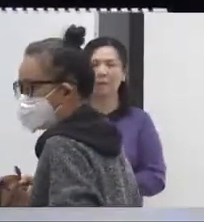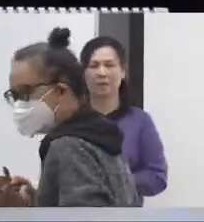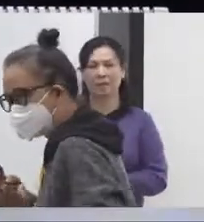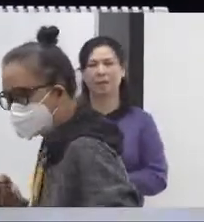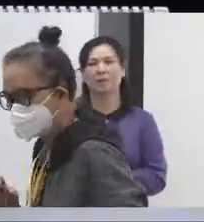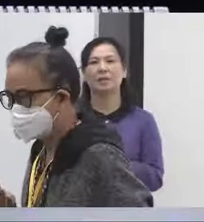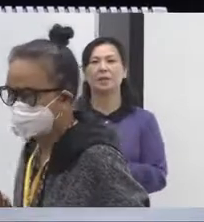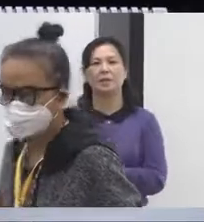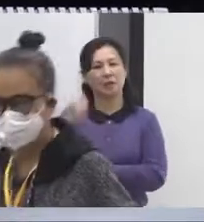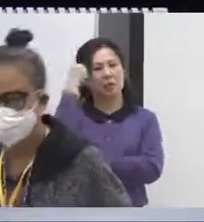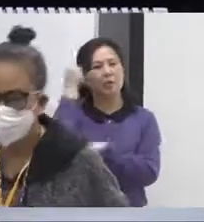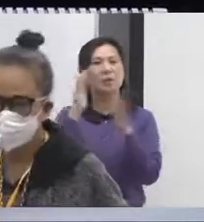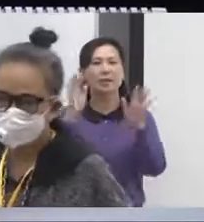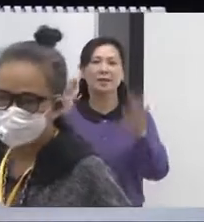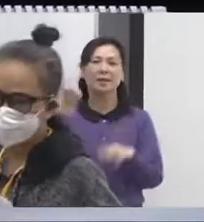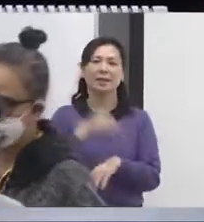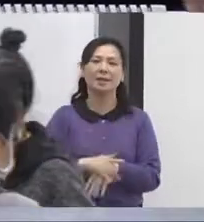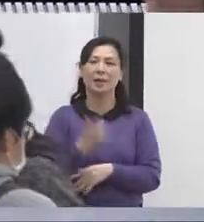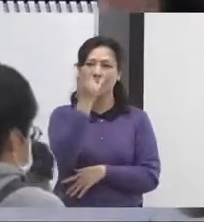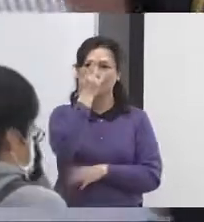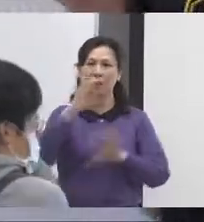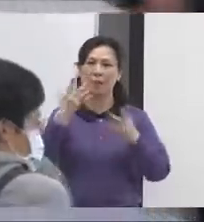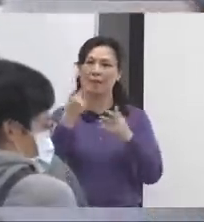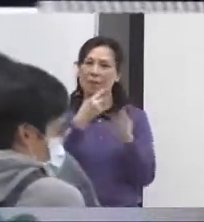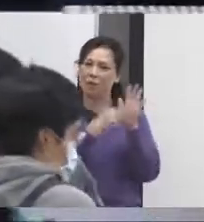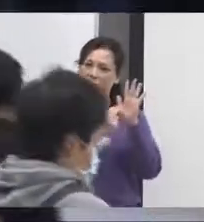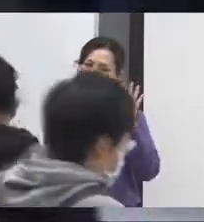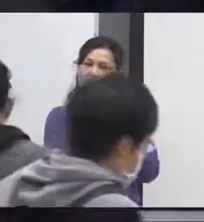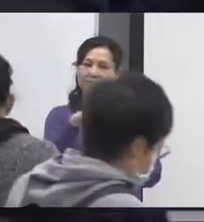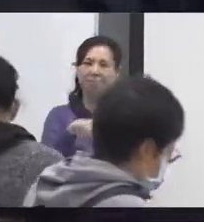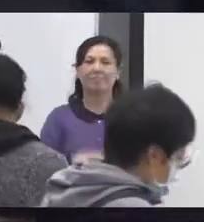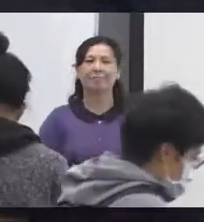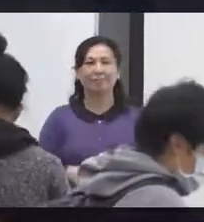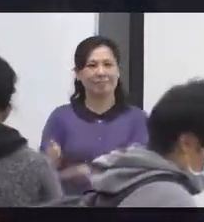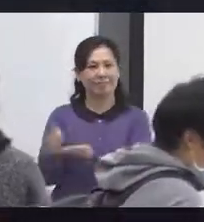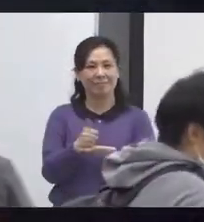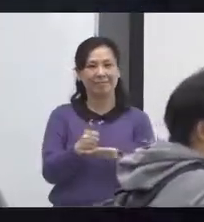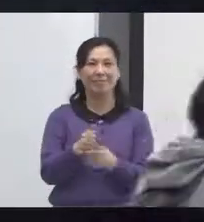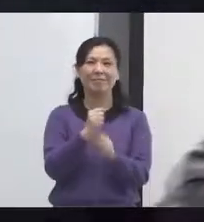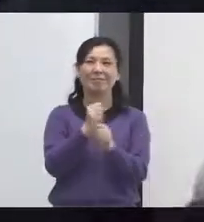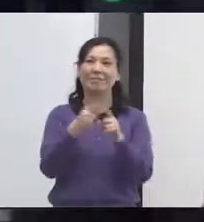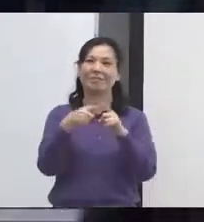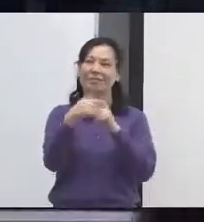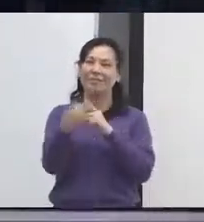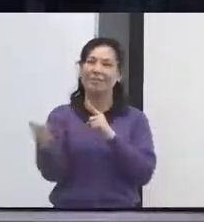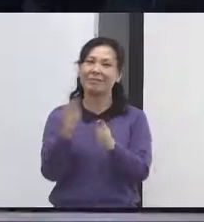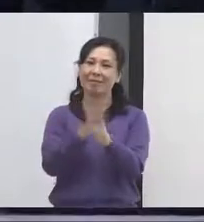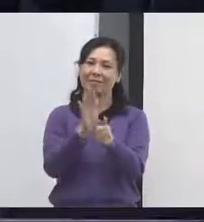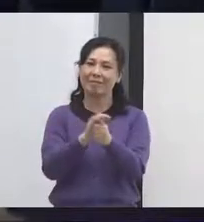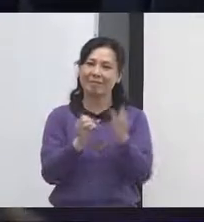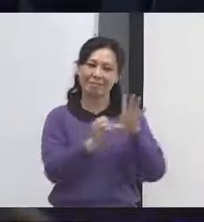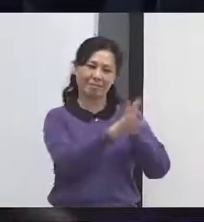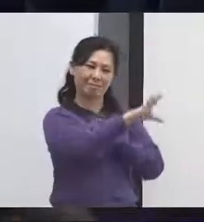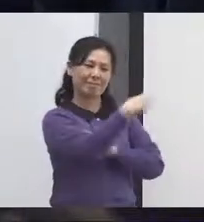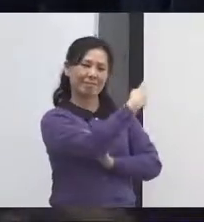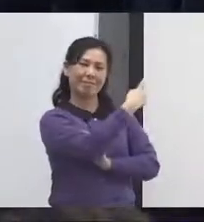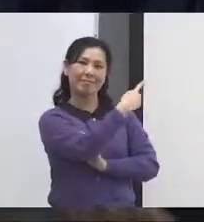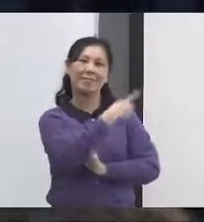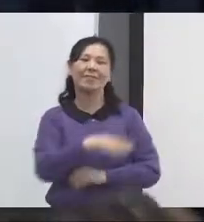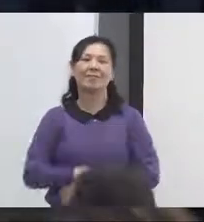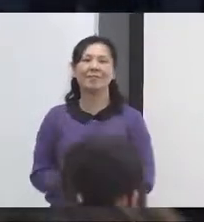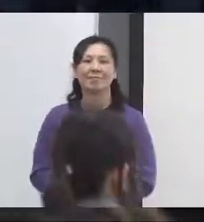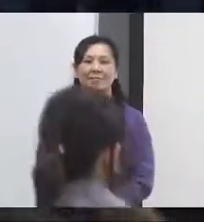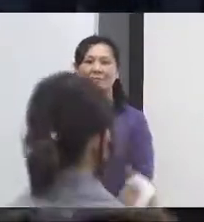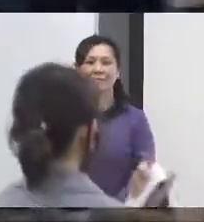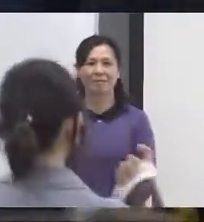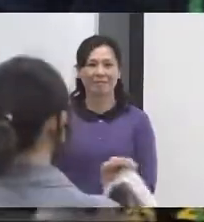义，以德国汉堡市为例。那我们就请我们的工作人员就是协助我们先播放一下就是我们的影